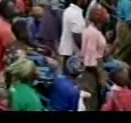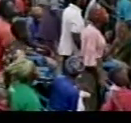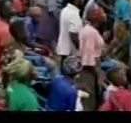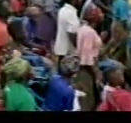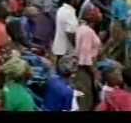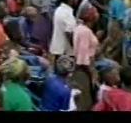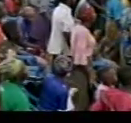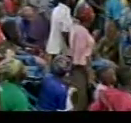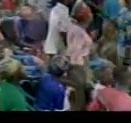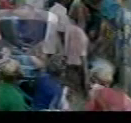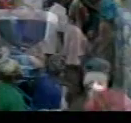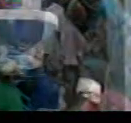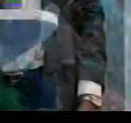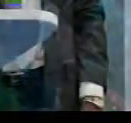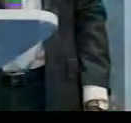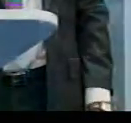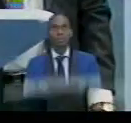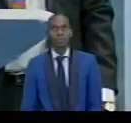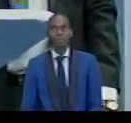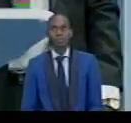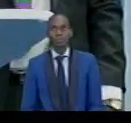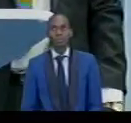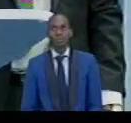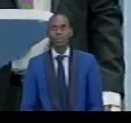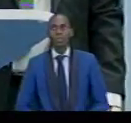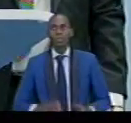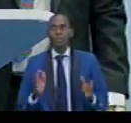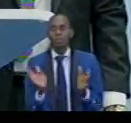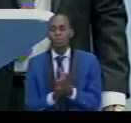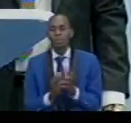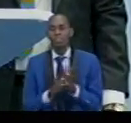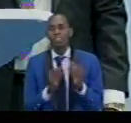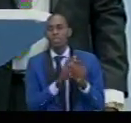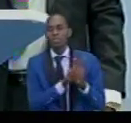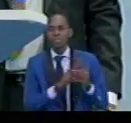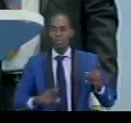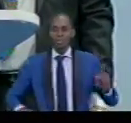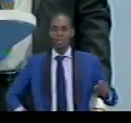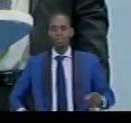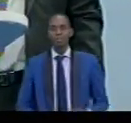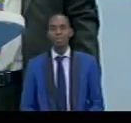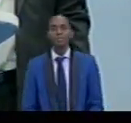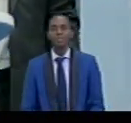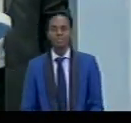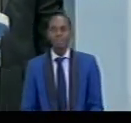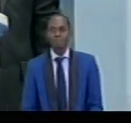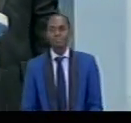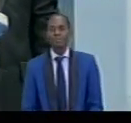Praise the Lord. Gloire à Dieu. Praise the Lord.